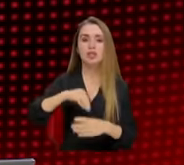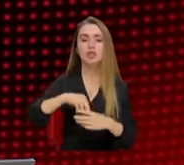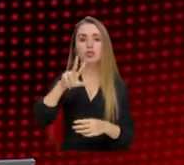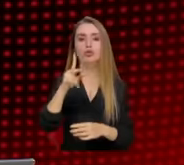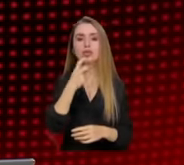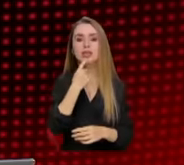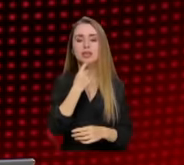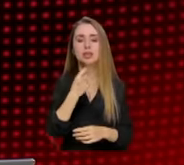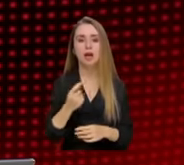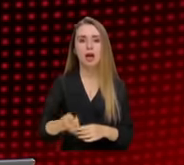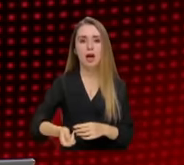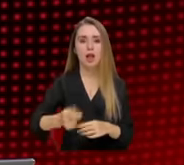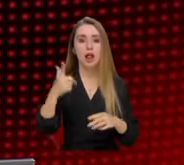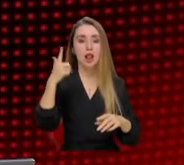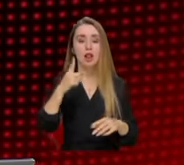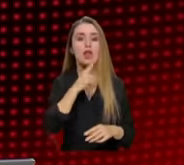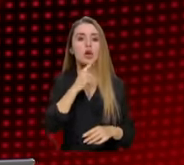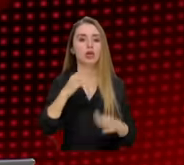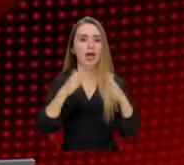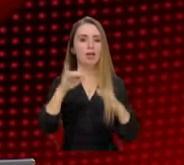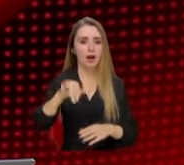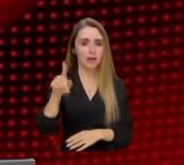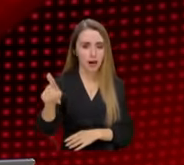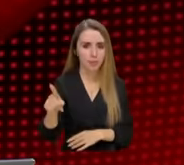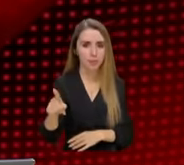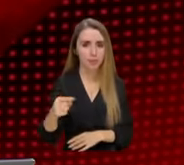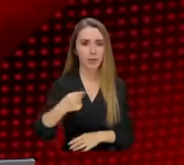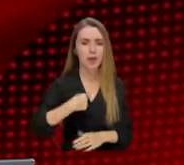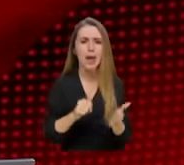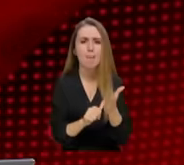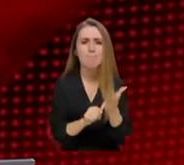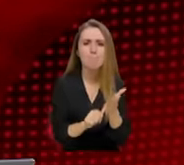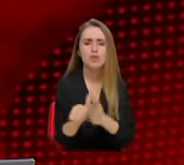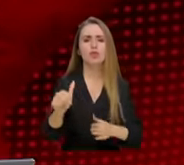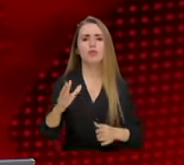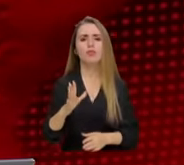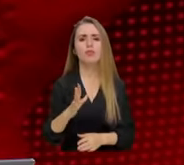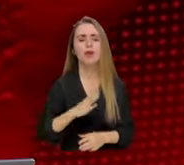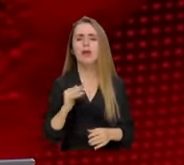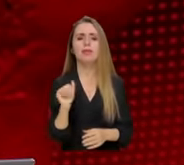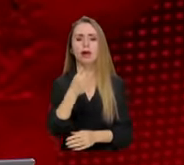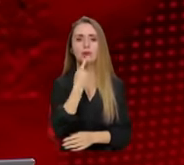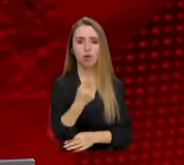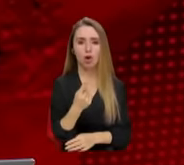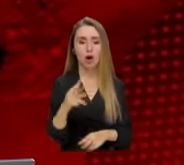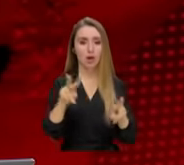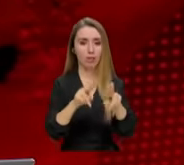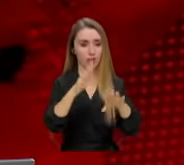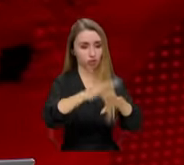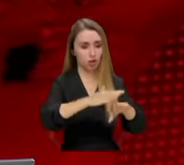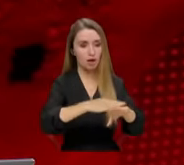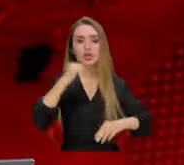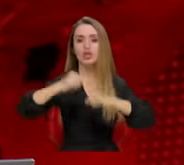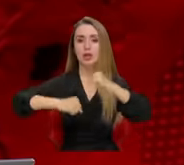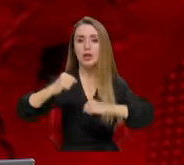32 yıl geri ödemeli aldığı Londra'daki ev hakkında benim bütün varlığımdan daha değerli dedi. Mansur Yavaş